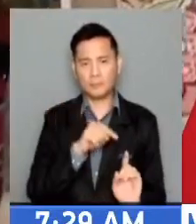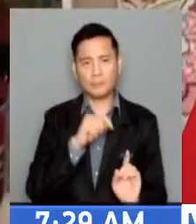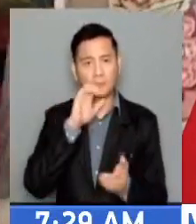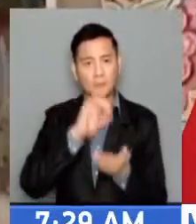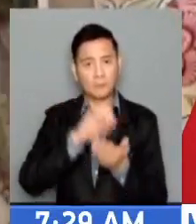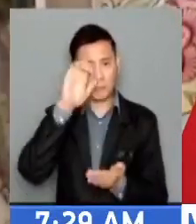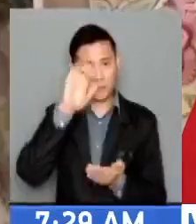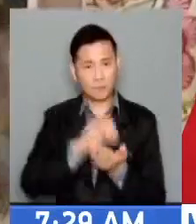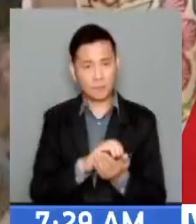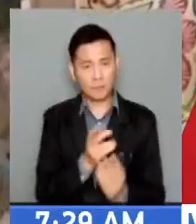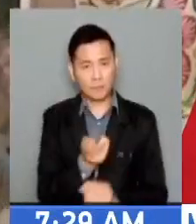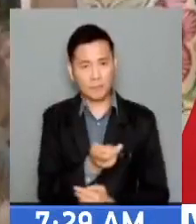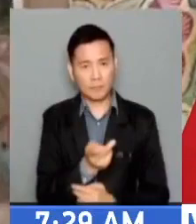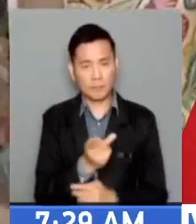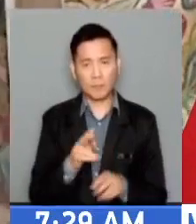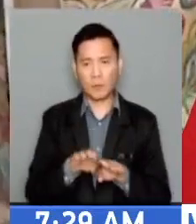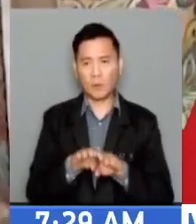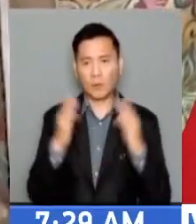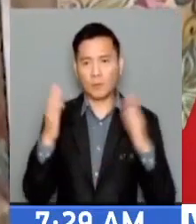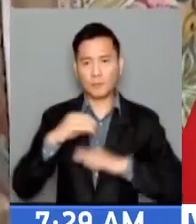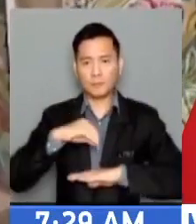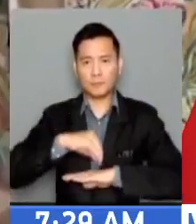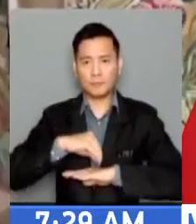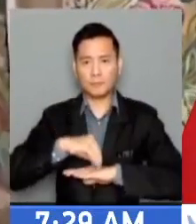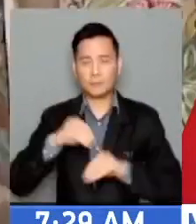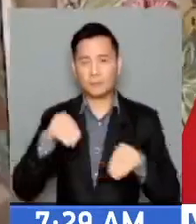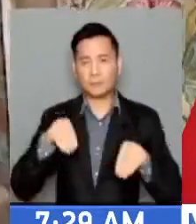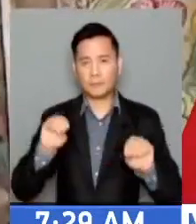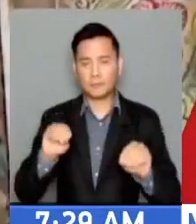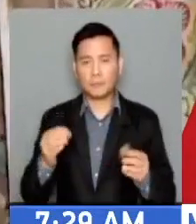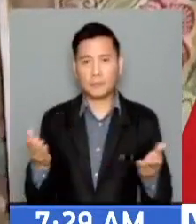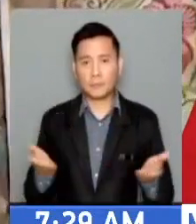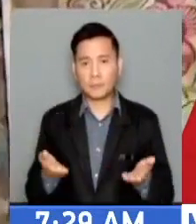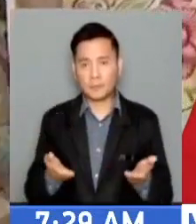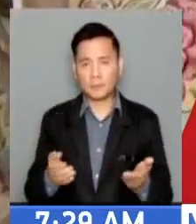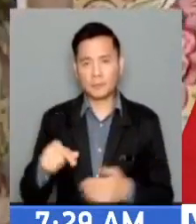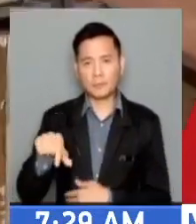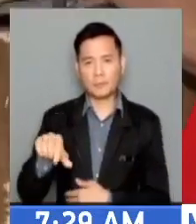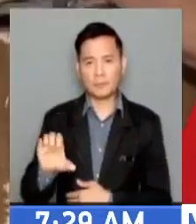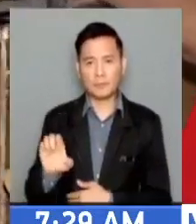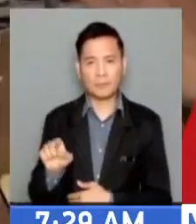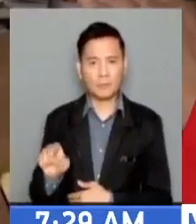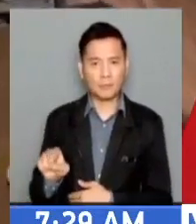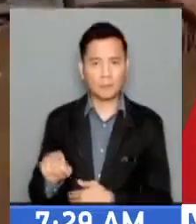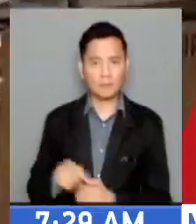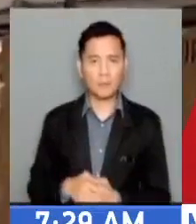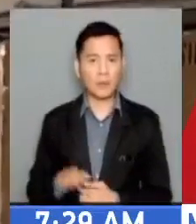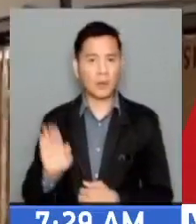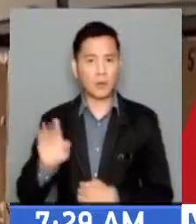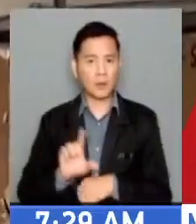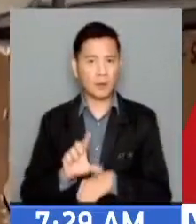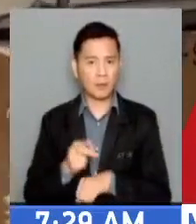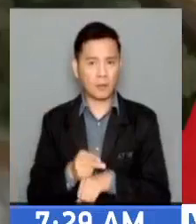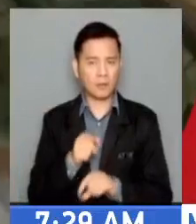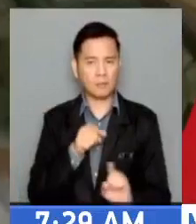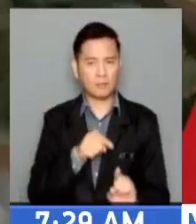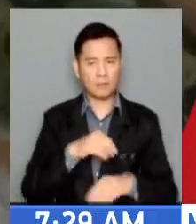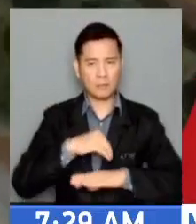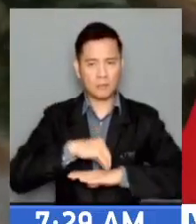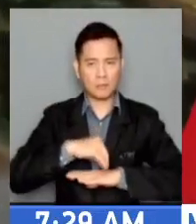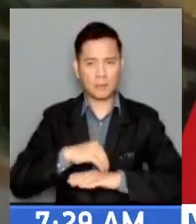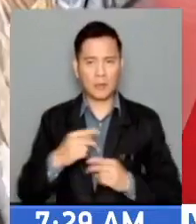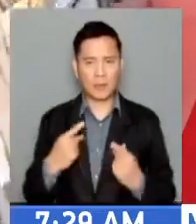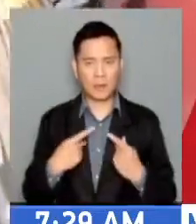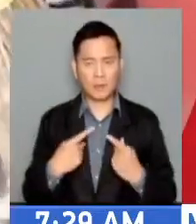ang kanilang sari-sari store sa Barangay Piñahan, Quezon City. Ito raw ang ikinabubuhay nila. Mabenta daw talaga ang junk foods tulad ng mga